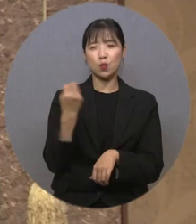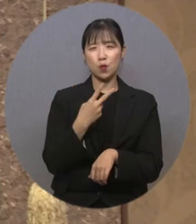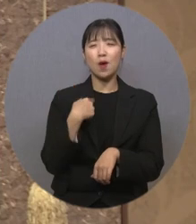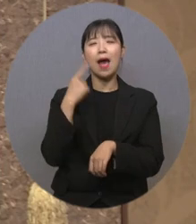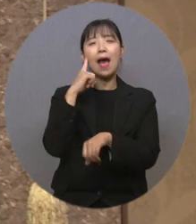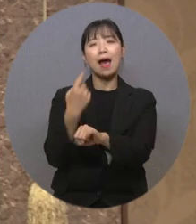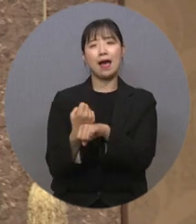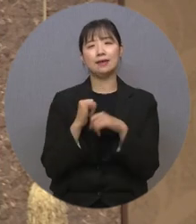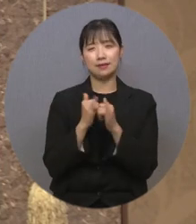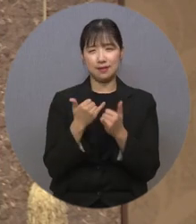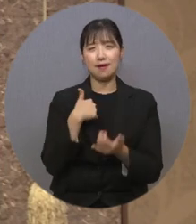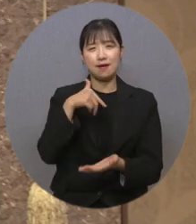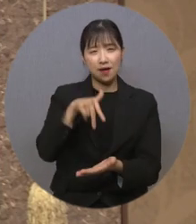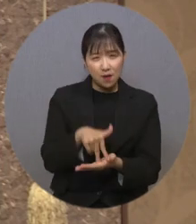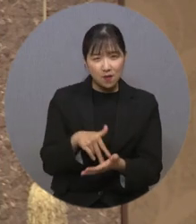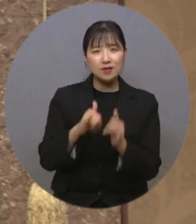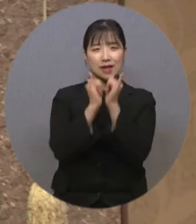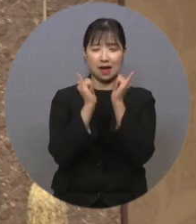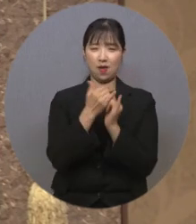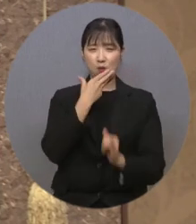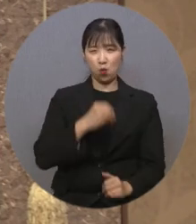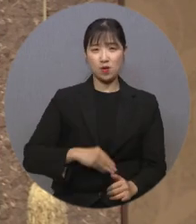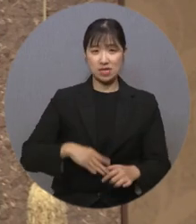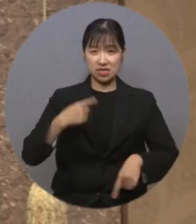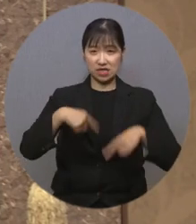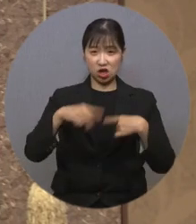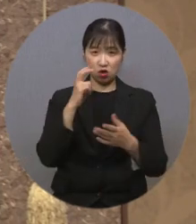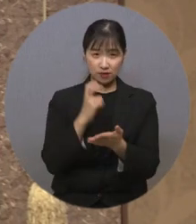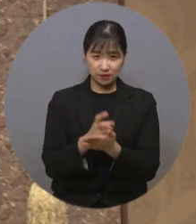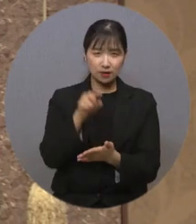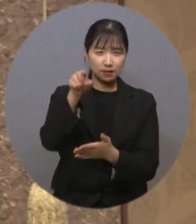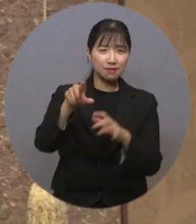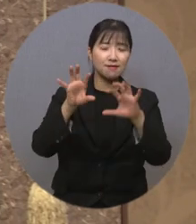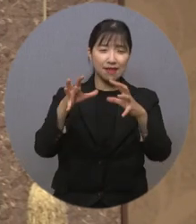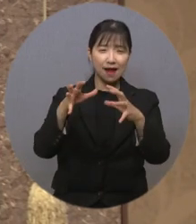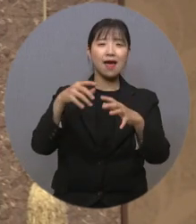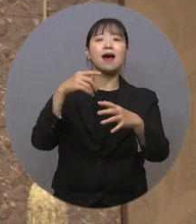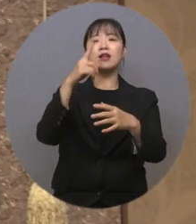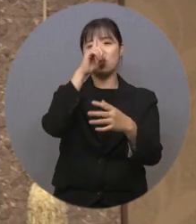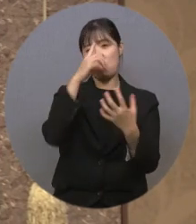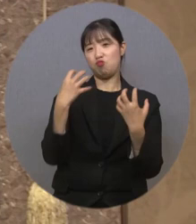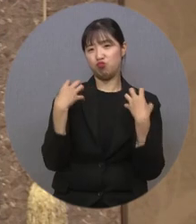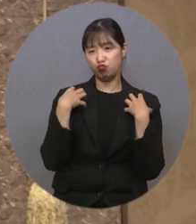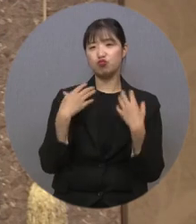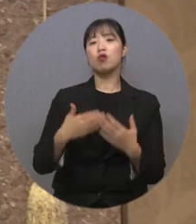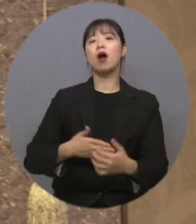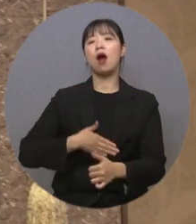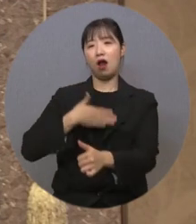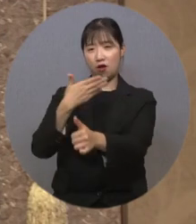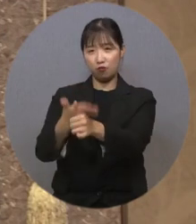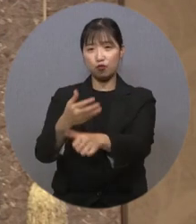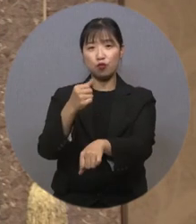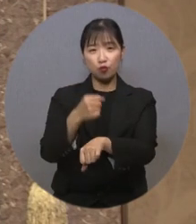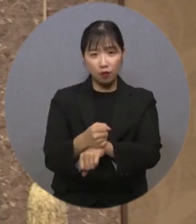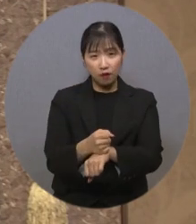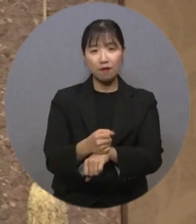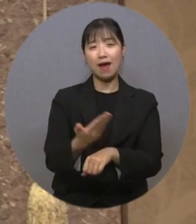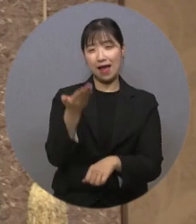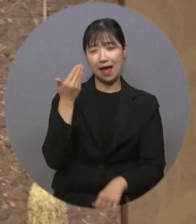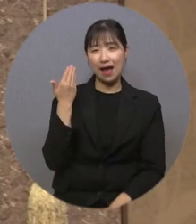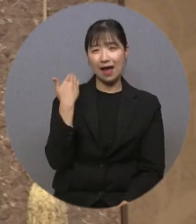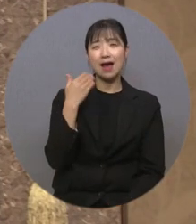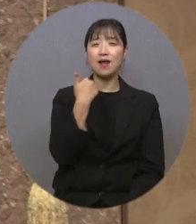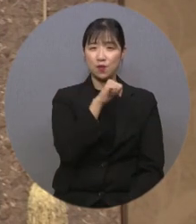학자였기 때문에 네. 사회복지 정책을 그 나라 정부에 전달을 해주었고 아까도